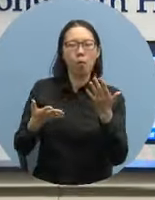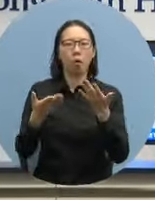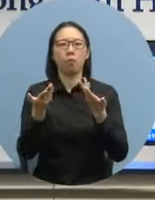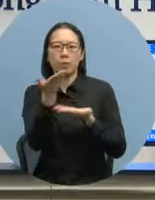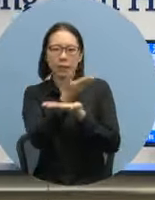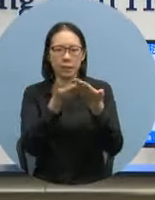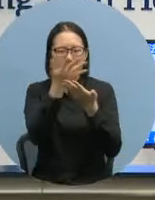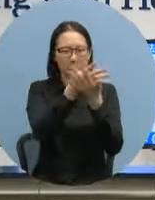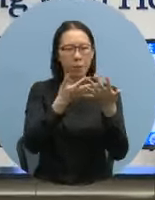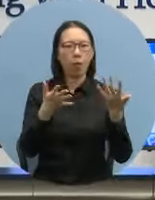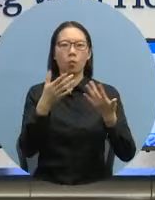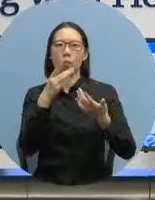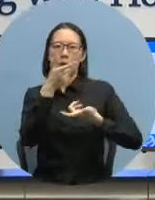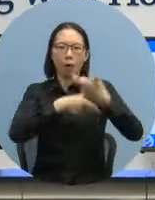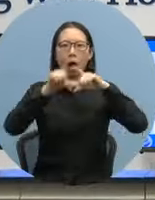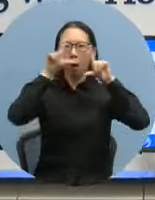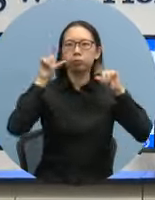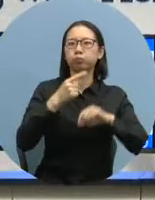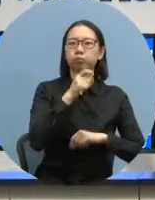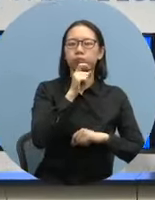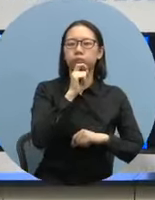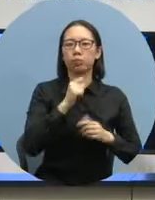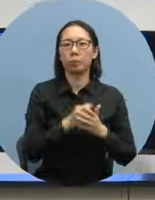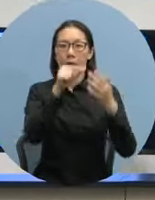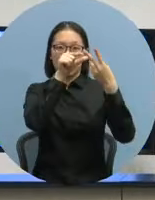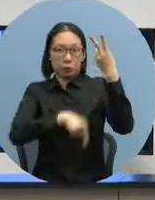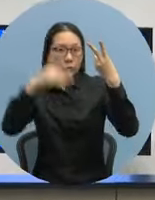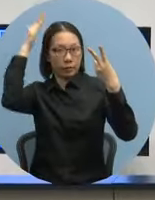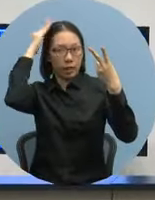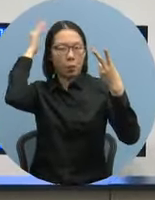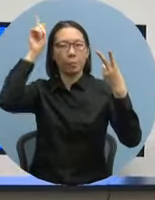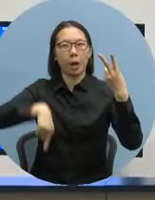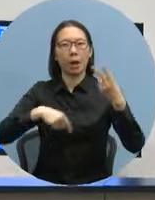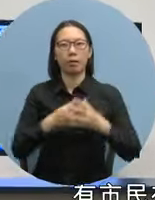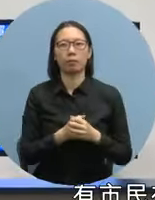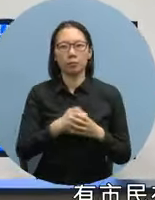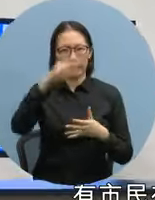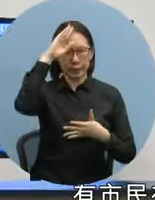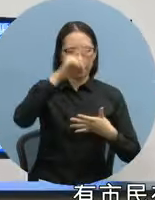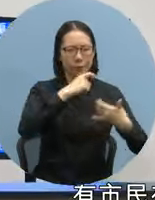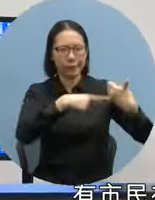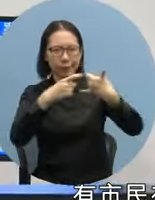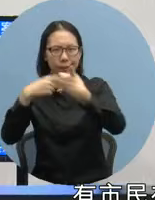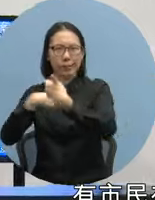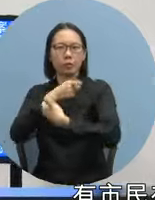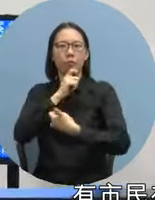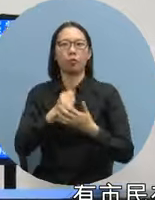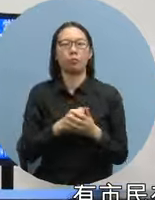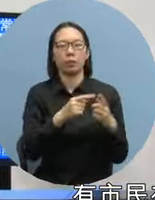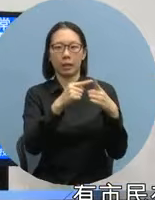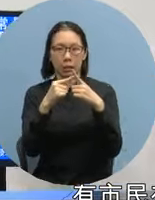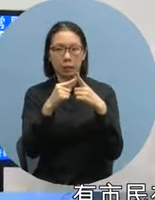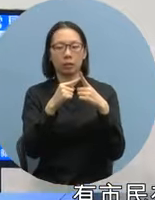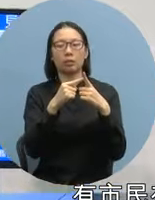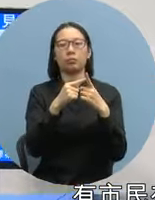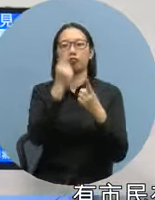有口罩售卖。在二月头开始呢，警方会陆续接报有市民呢在网上面给钱